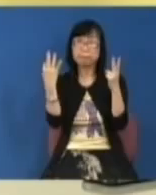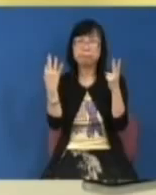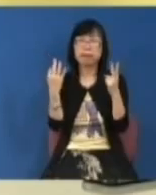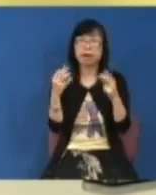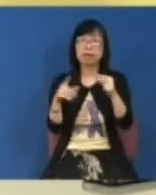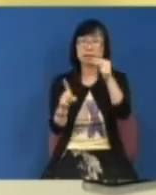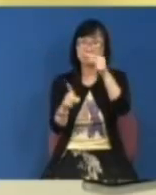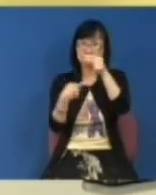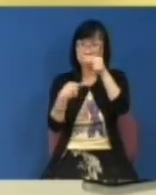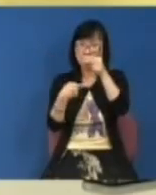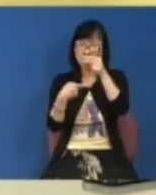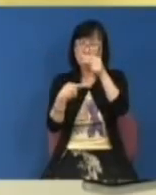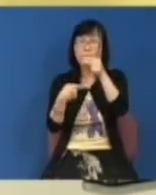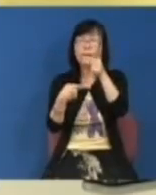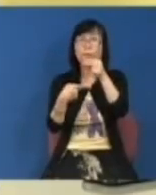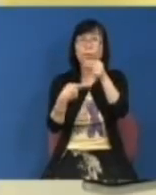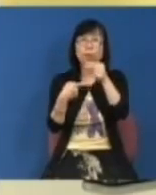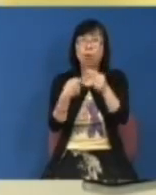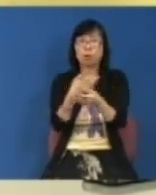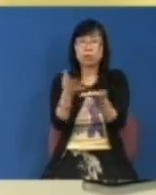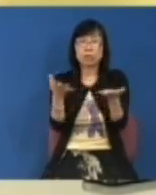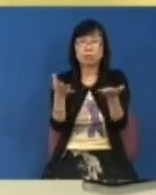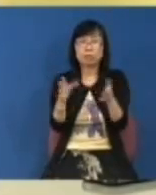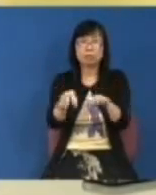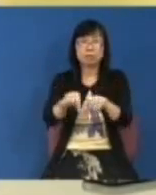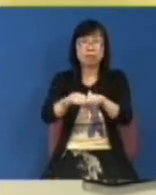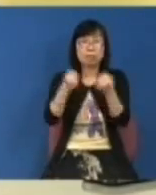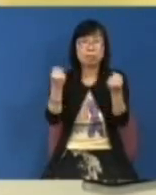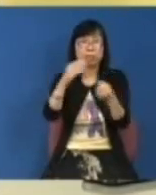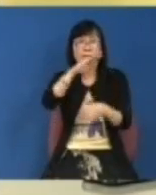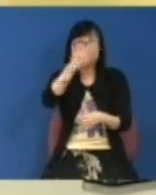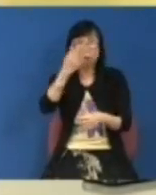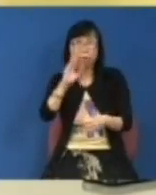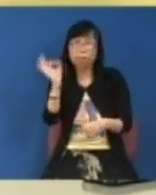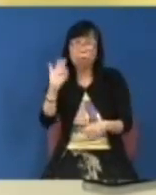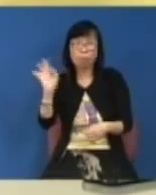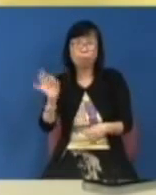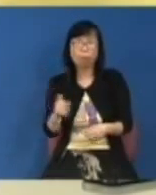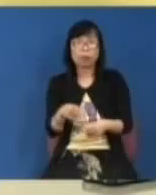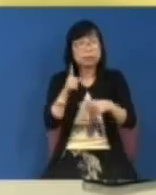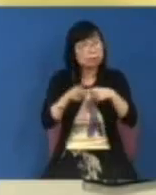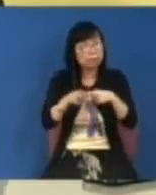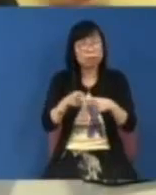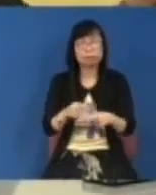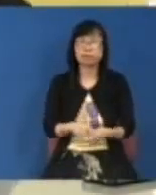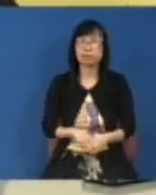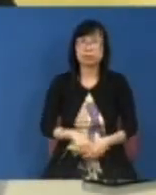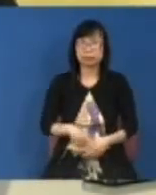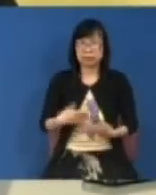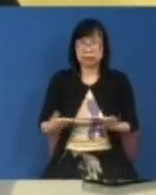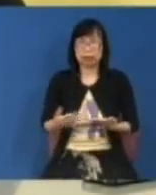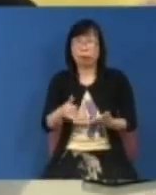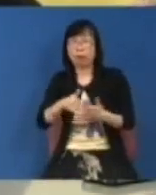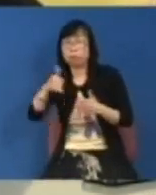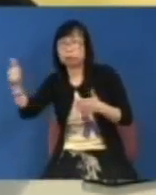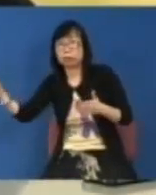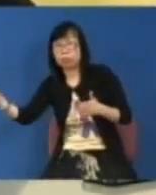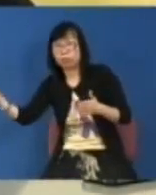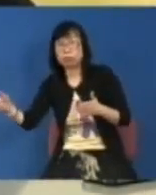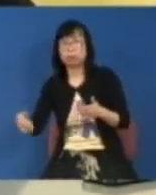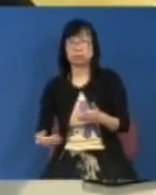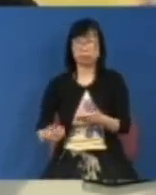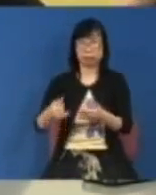7月1日大家都說、啊、沒有打爛玻璃，事實上是，但是他有沒有看過 他們已經走了去嘛、嗯、在後面的